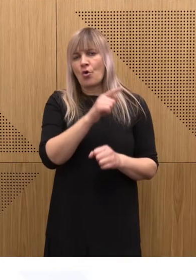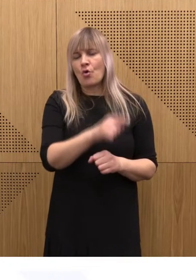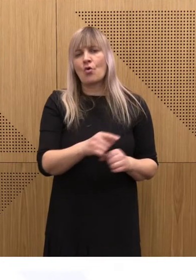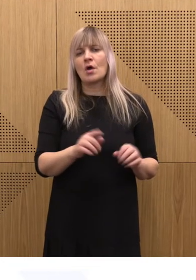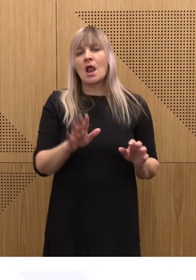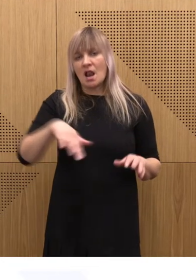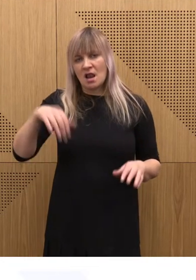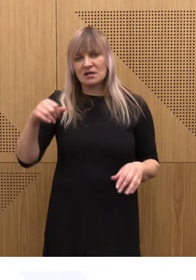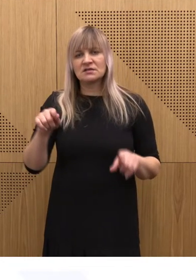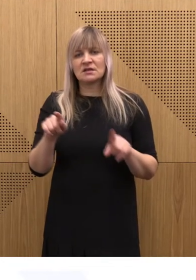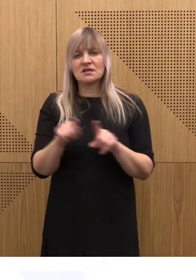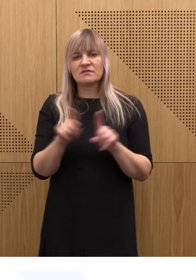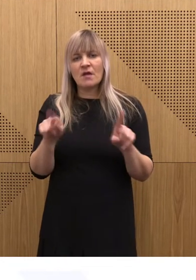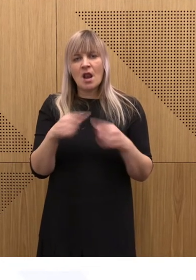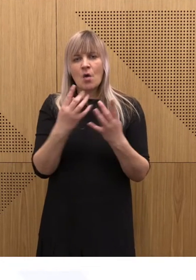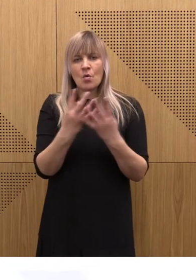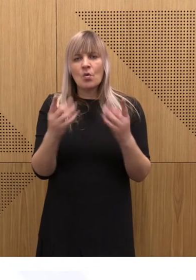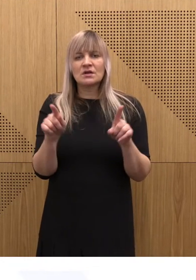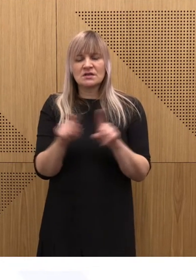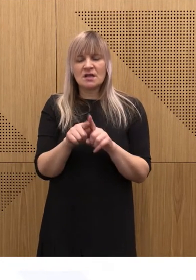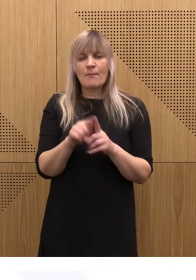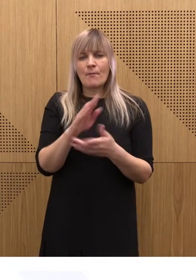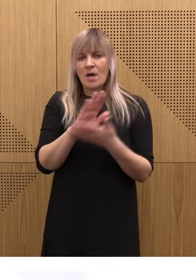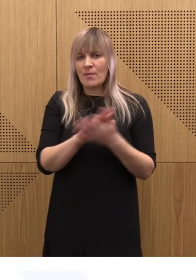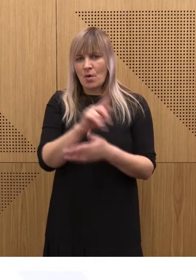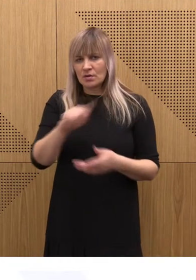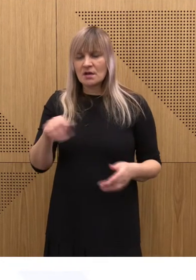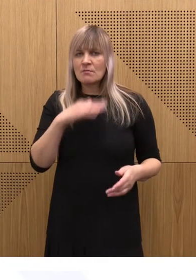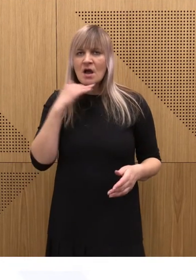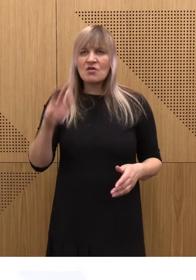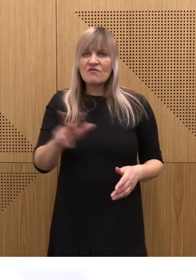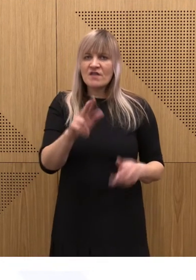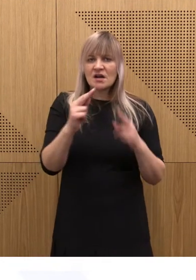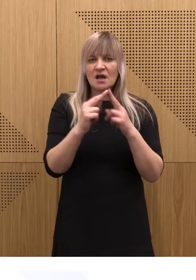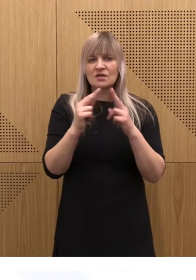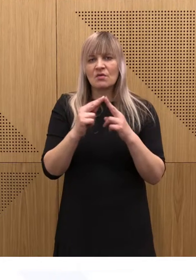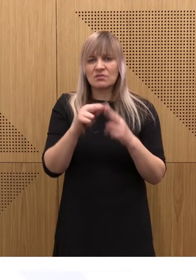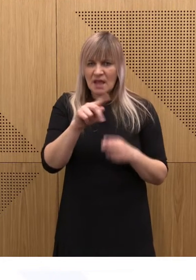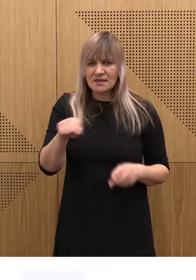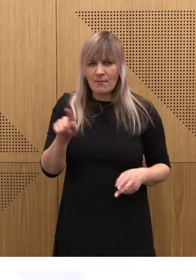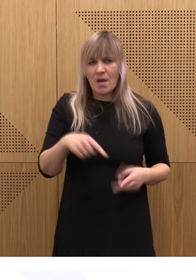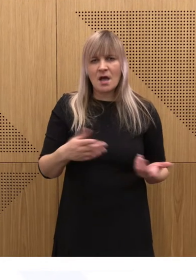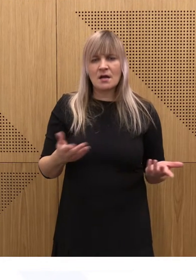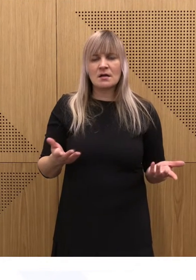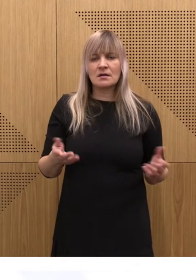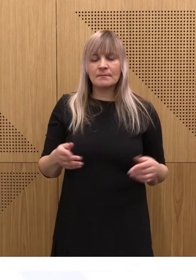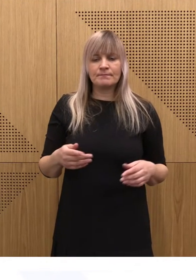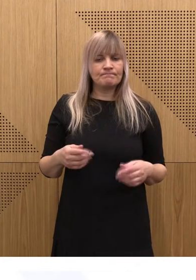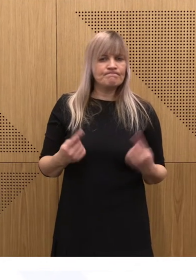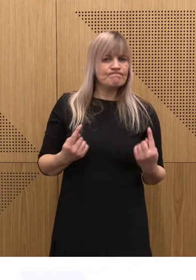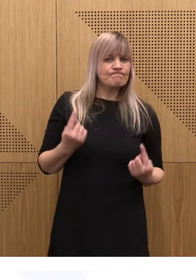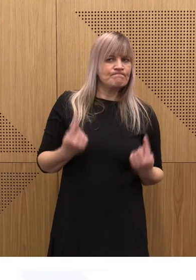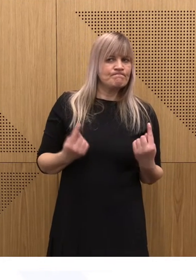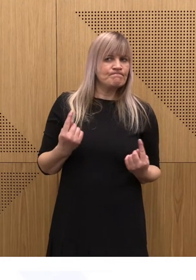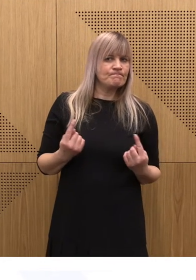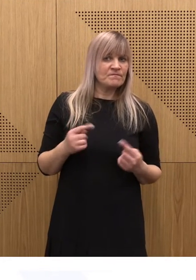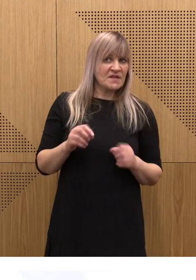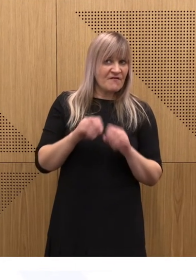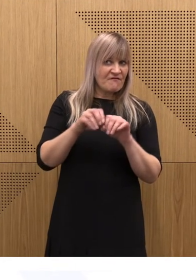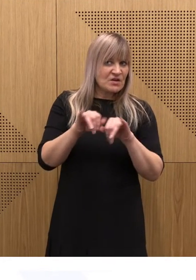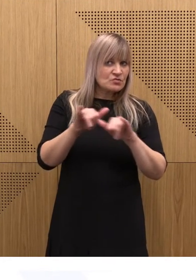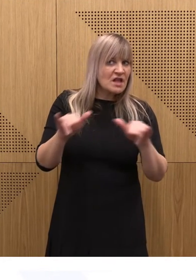ka lasteaias või laulukooris ja mujal, kus on palju võõre kontakte ja me ei saa olla kindlad, et see viirus ei